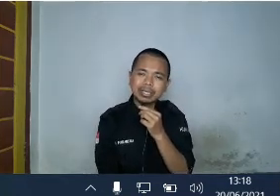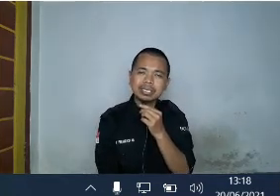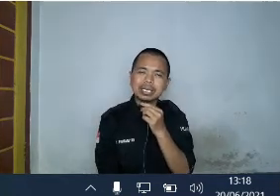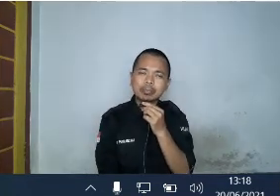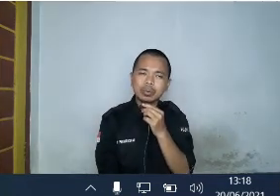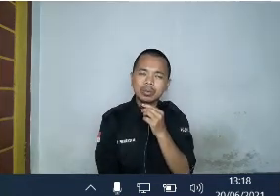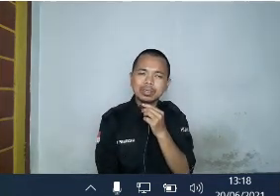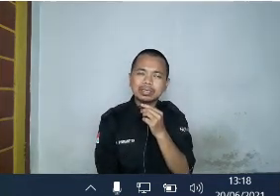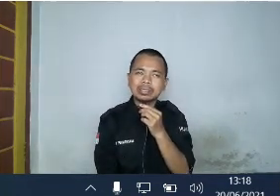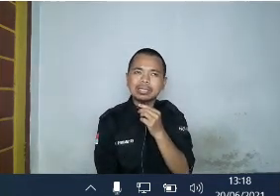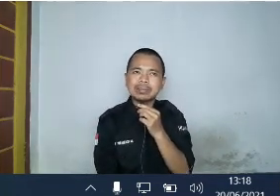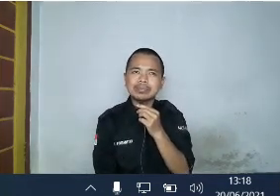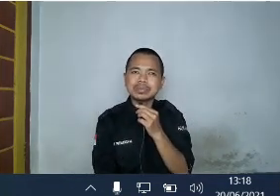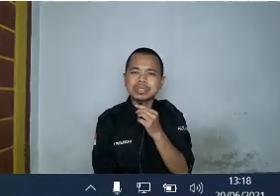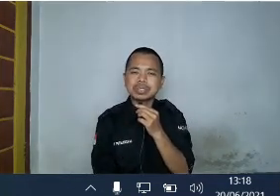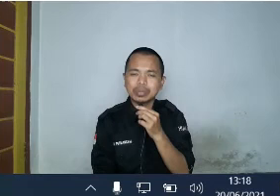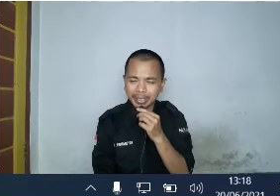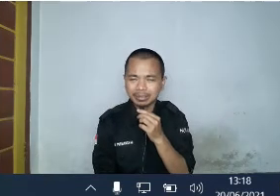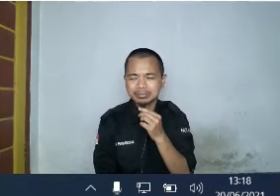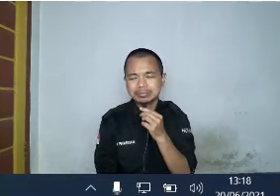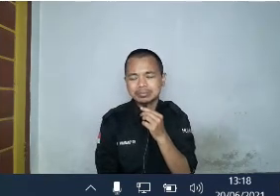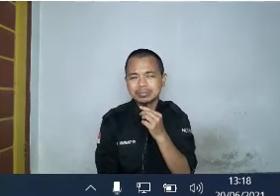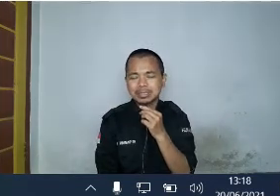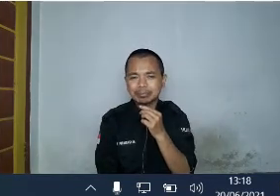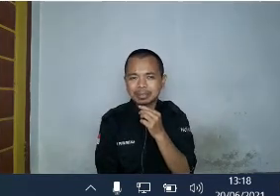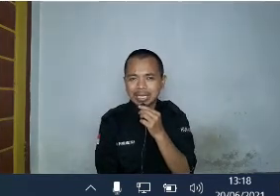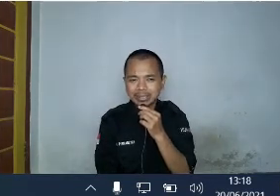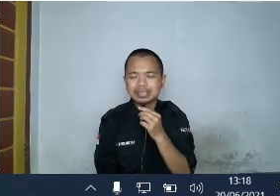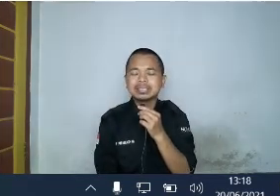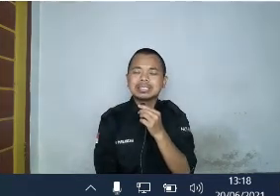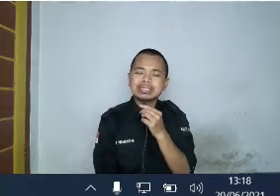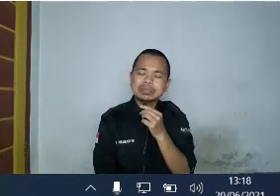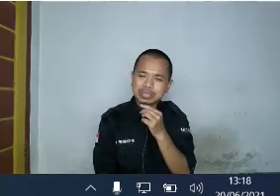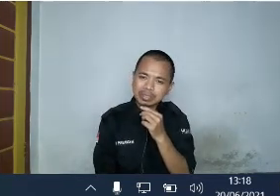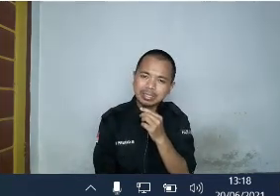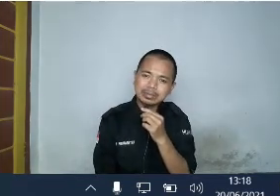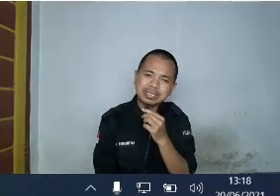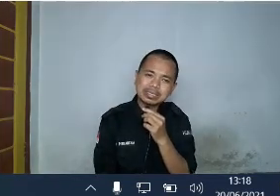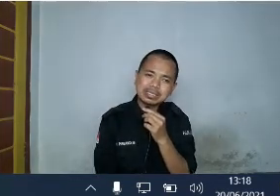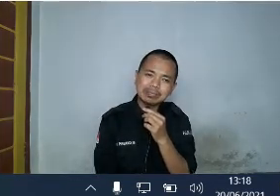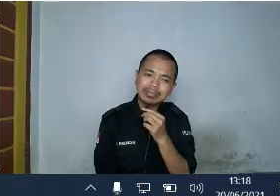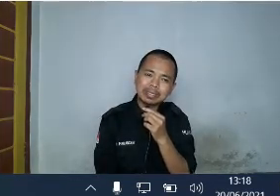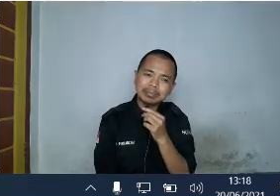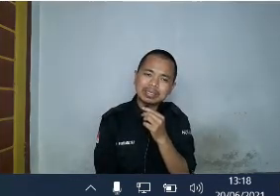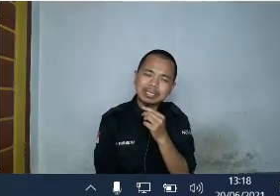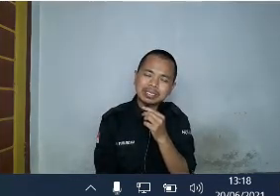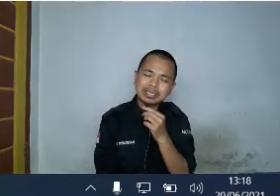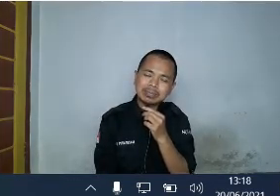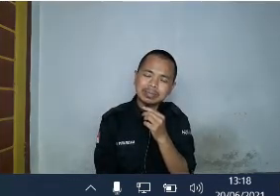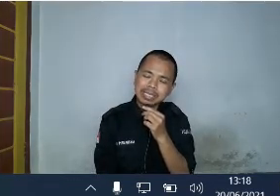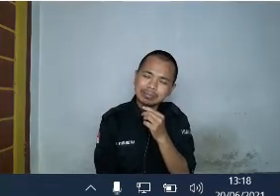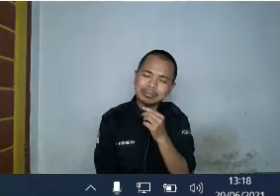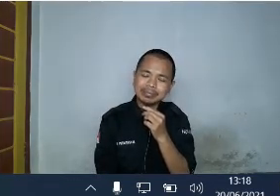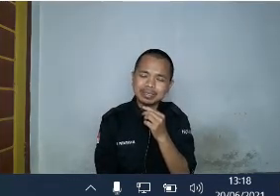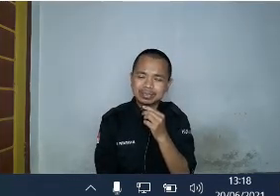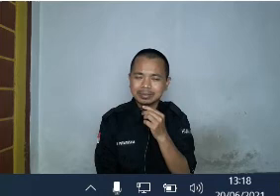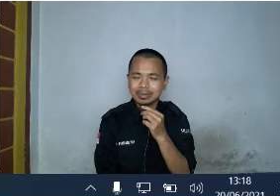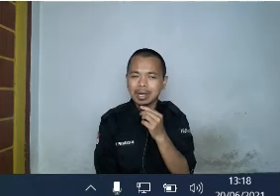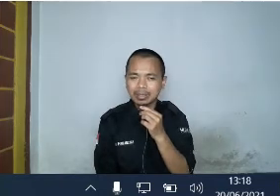lebih dari pukul 06.00 10.00 itu jangan sampai lebih dari